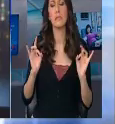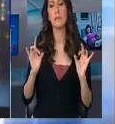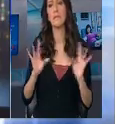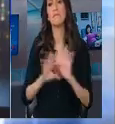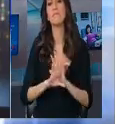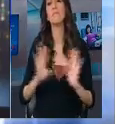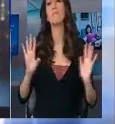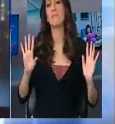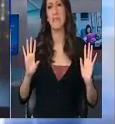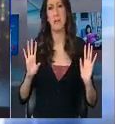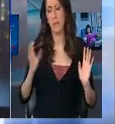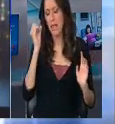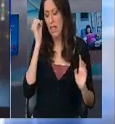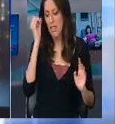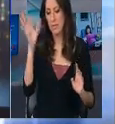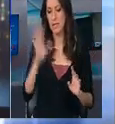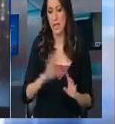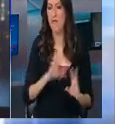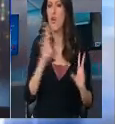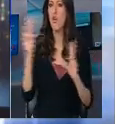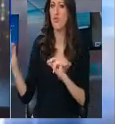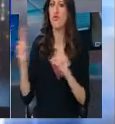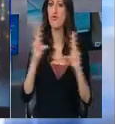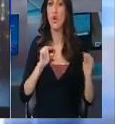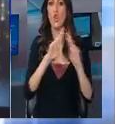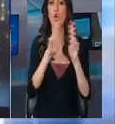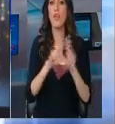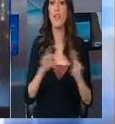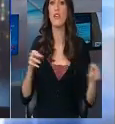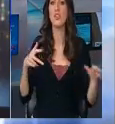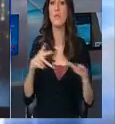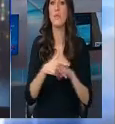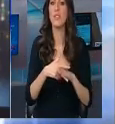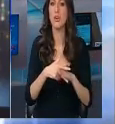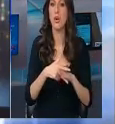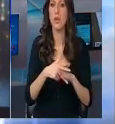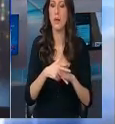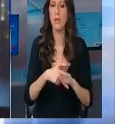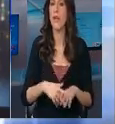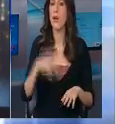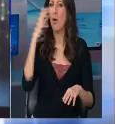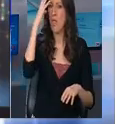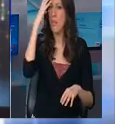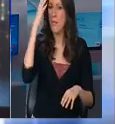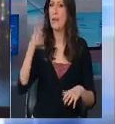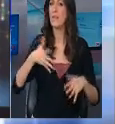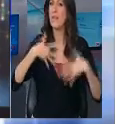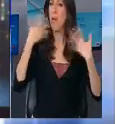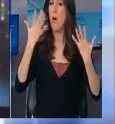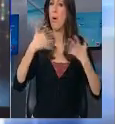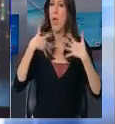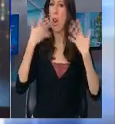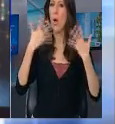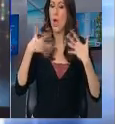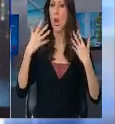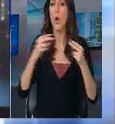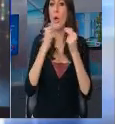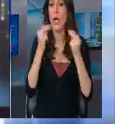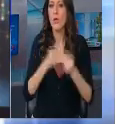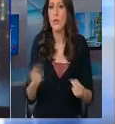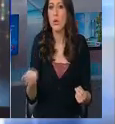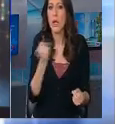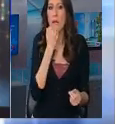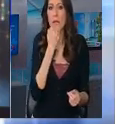οι προβλέψεις της Κομισιόν για την ελληνική οικονομία και τα σημάδια ανάκαμψης που αυτή θα παρουσιάσει, εφόσον τηρήσει ευλαβικά το πρόγραμμα λιτότητας, είναι